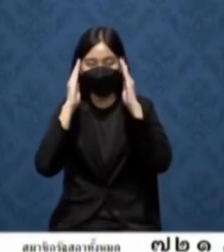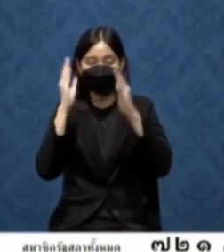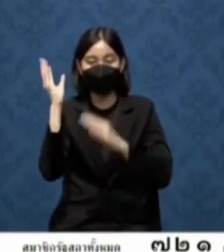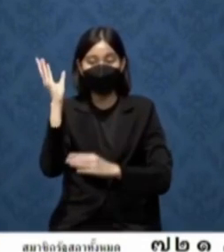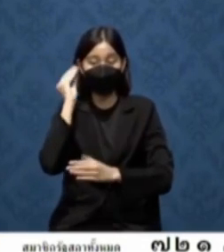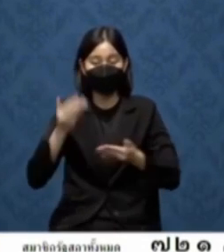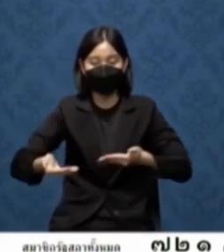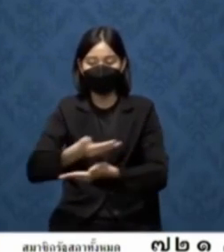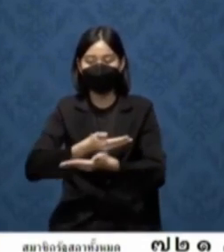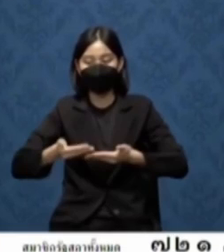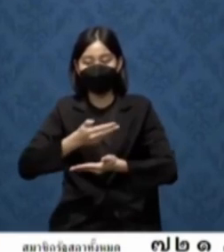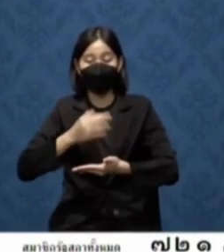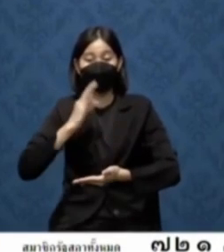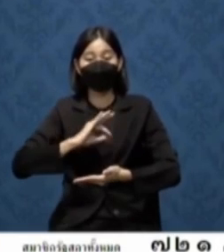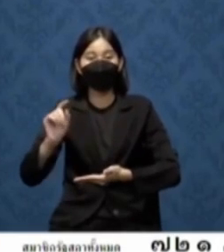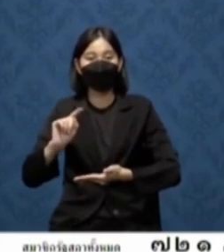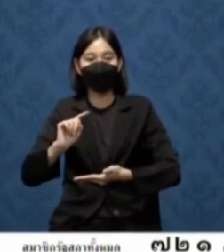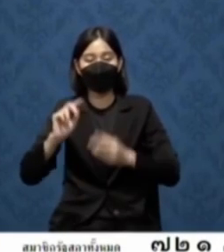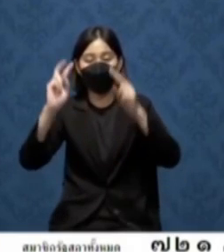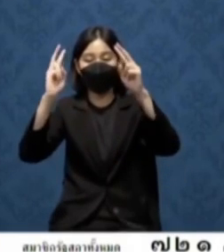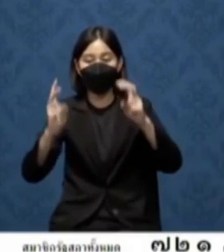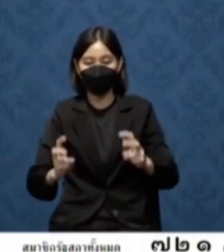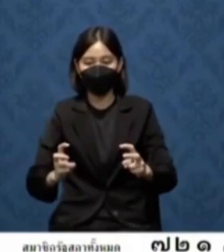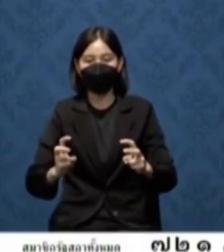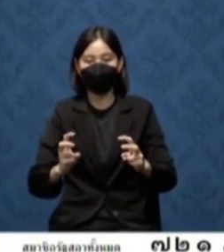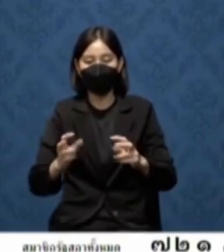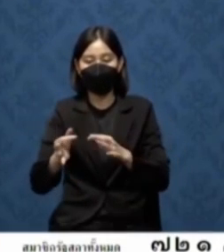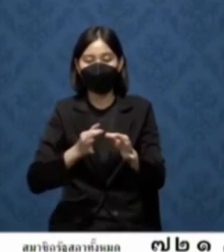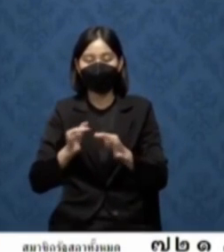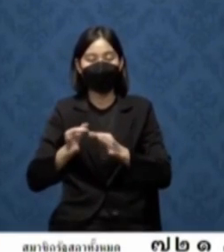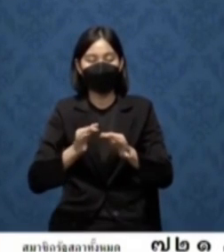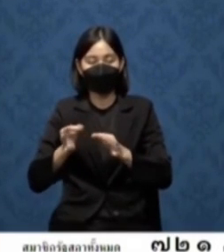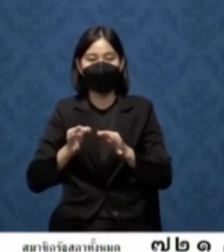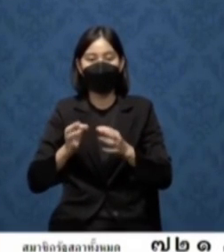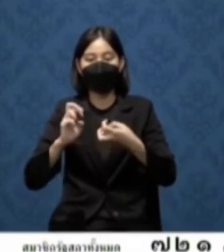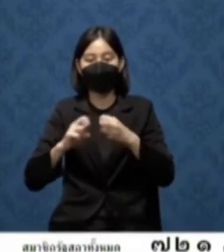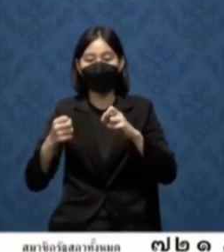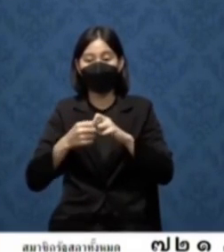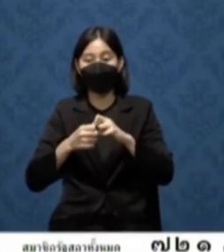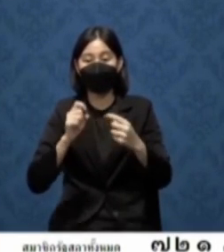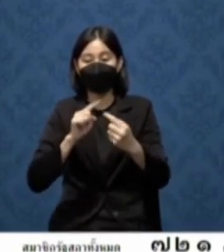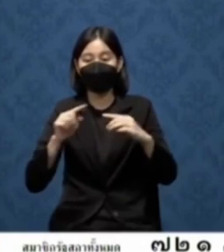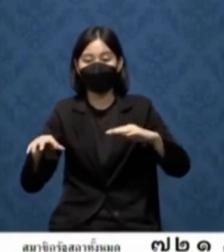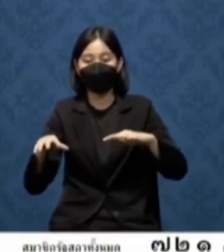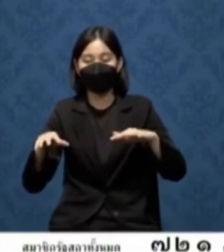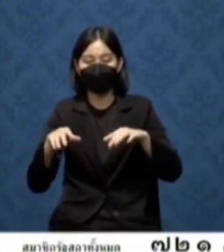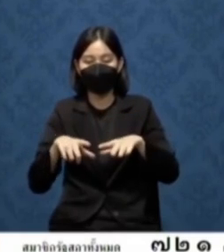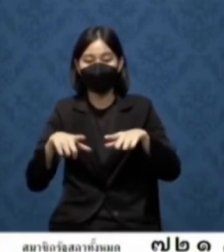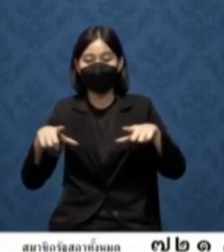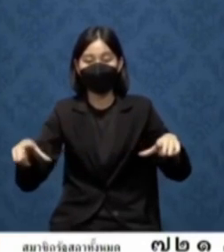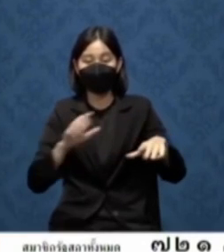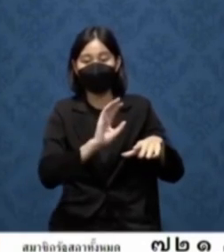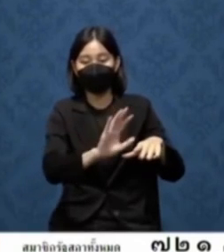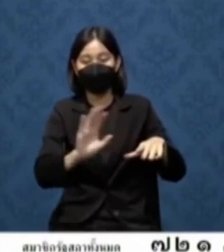ารือเราจะเห็นได้ว่าแทบจะทุกหัวข้อของข้อปรึกษาหารือเป็นปัญหาเชิงพื้นที่เป็นปัญหาแต่ละพื้น